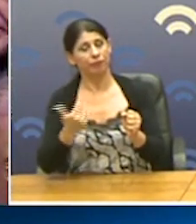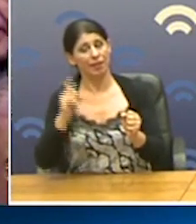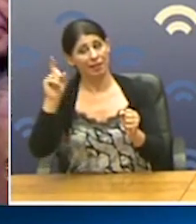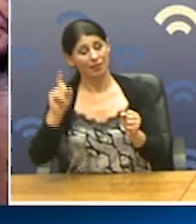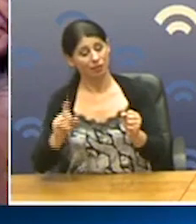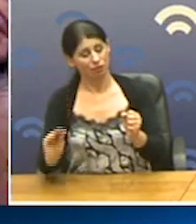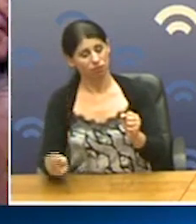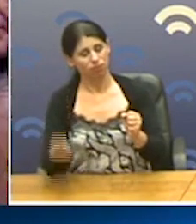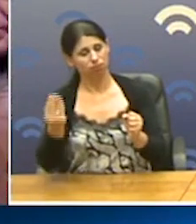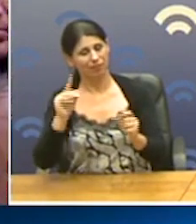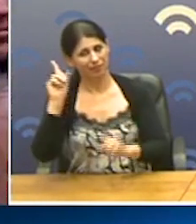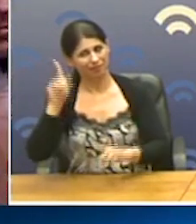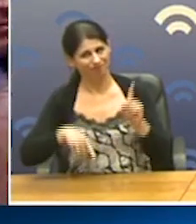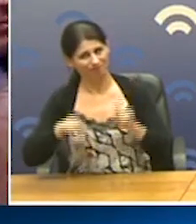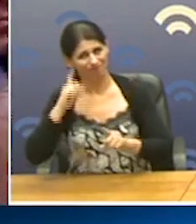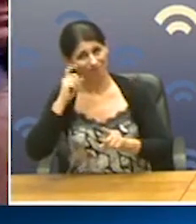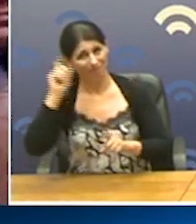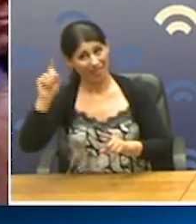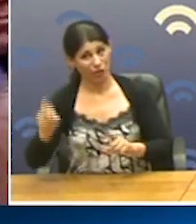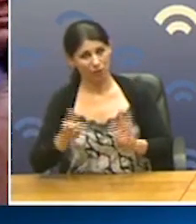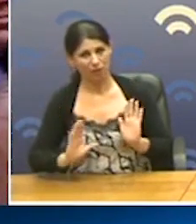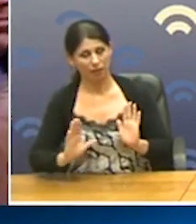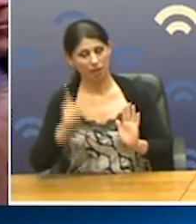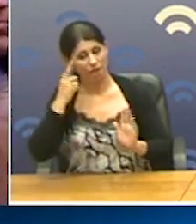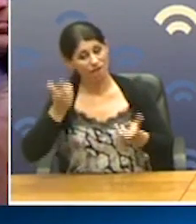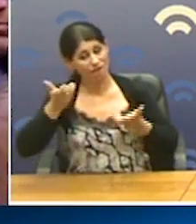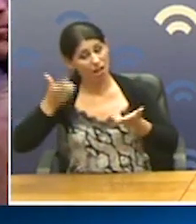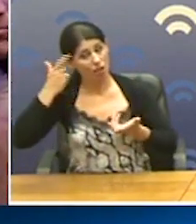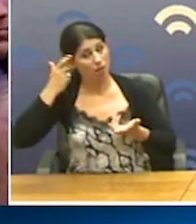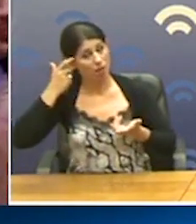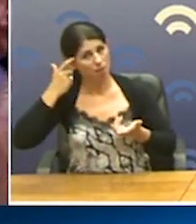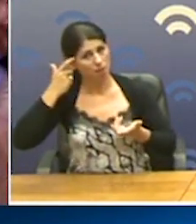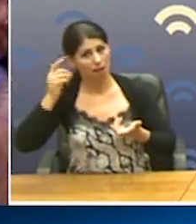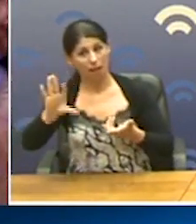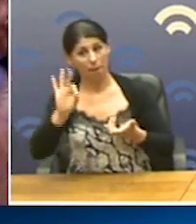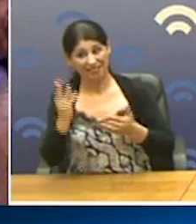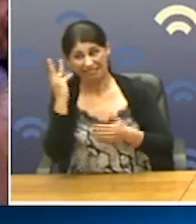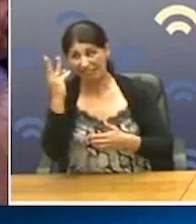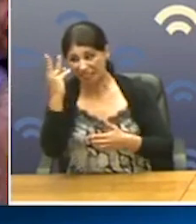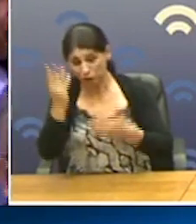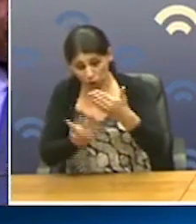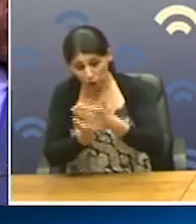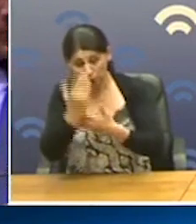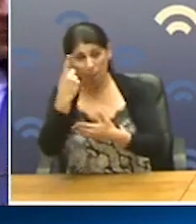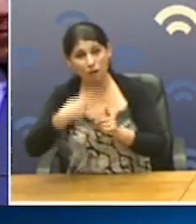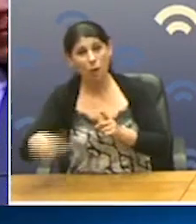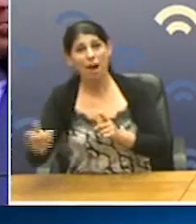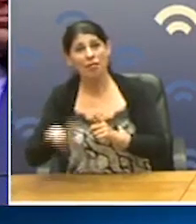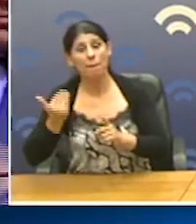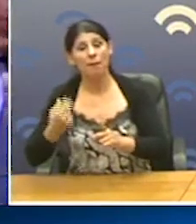γεννά ορισμένα ερωτηματικά. Ίσως θα σας φρεσκάρω λίγο τη μνήμη σας ότι την επιλέξατε τρεις στα χαράματα μια εβδομάδα πριν το